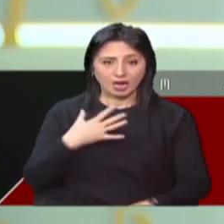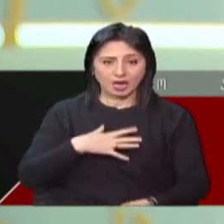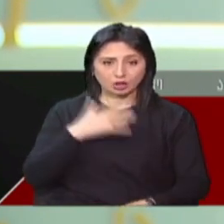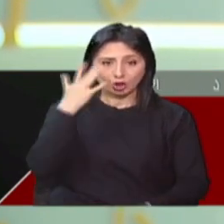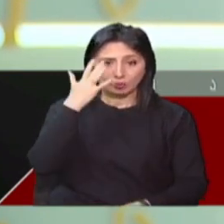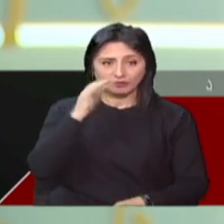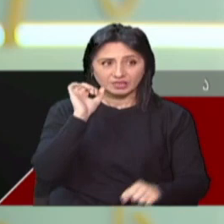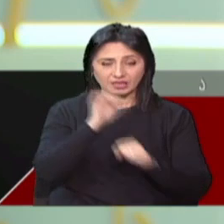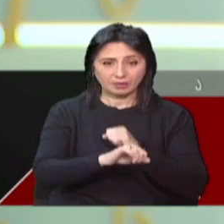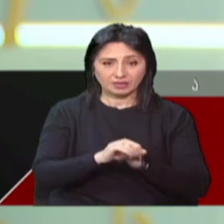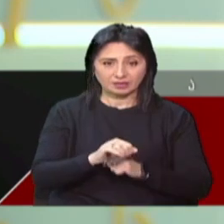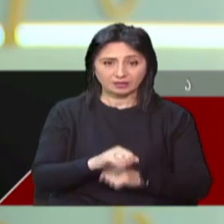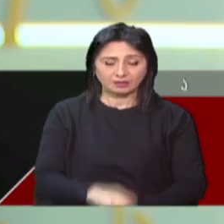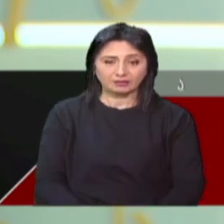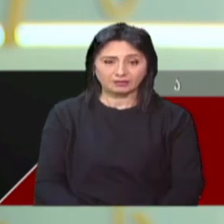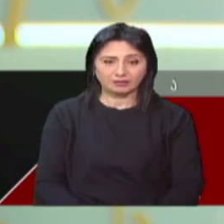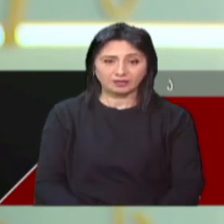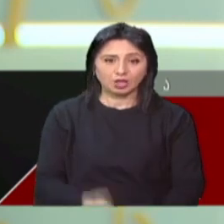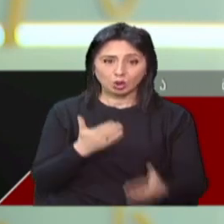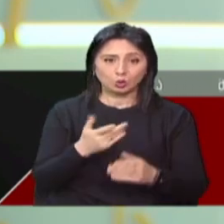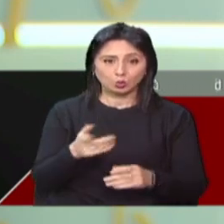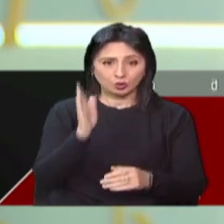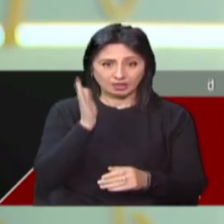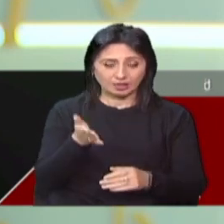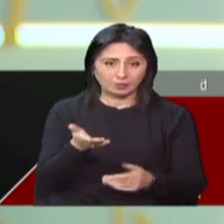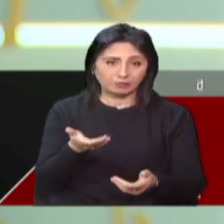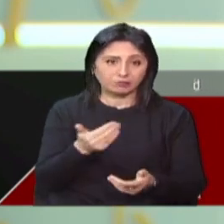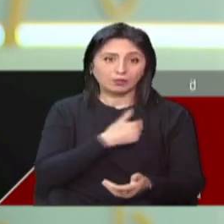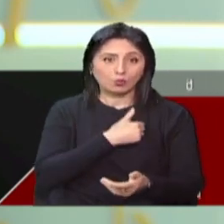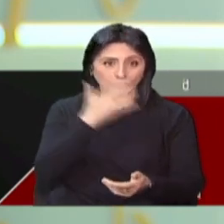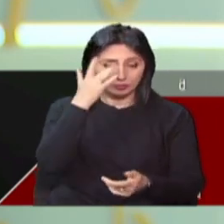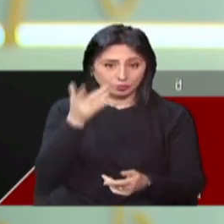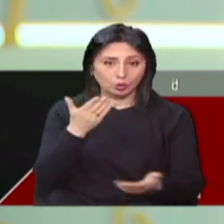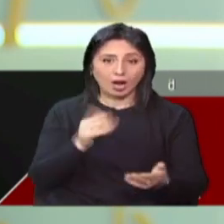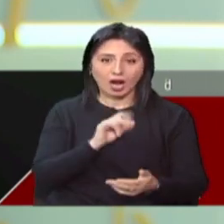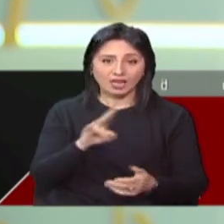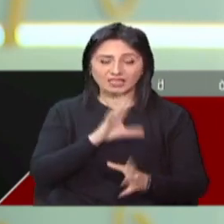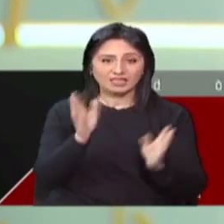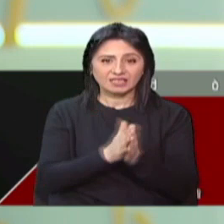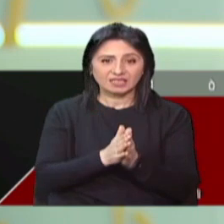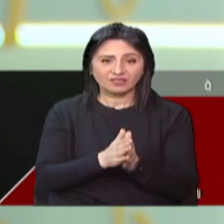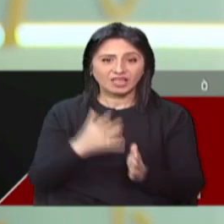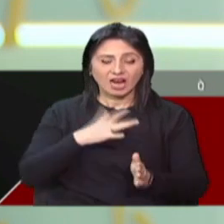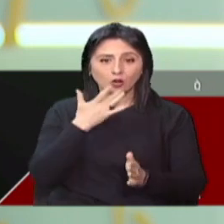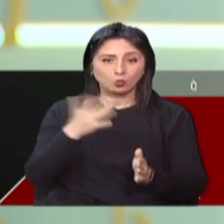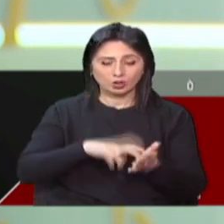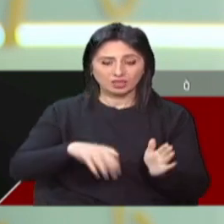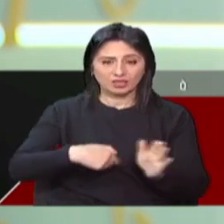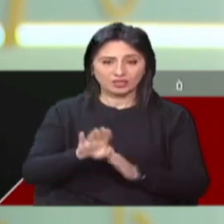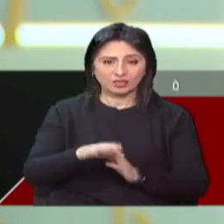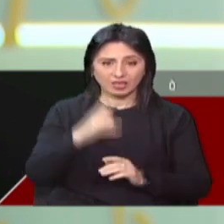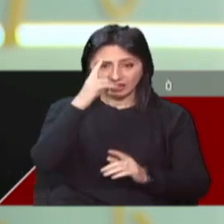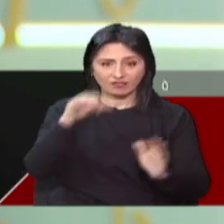ქართული ოცნების დამარცხებისთვის. თუ ამას აპირებს დასაკვირველია ან საერთოდ გავიდეს ქართული პოლიტიკიდან და